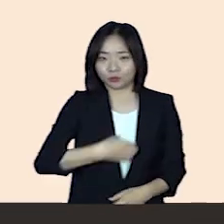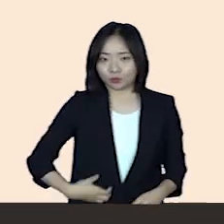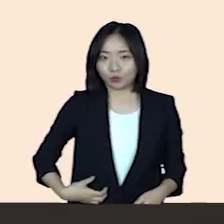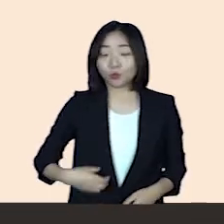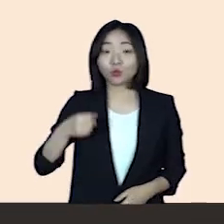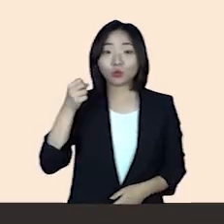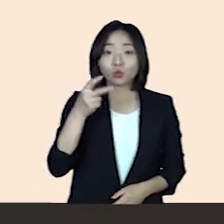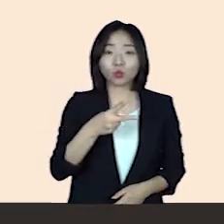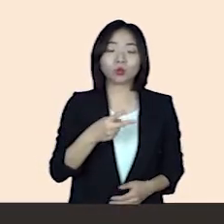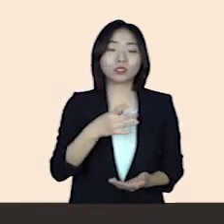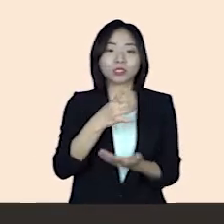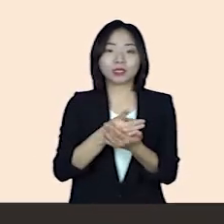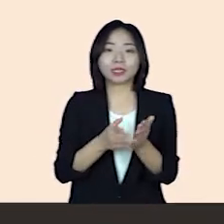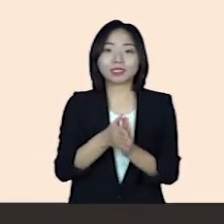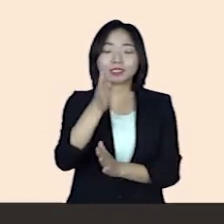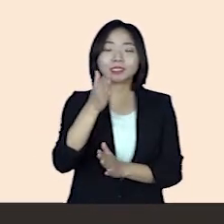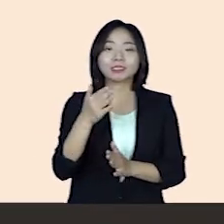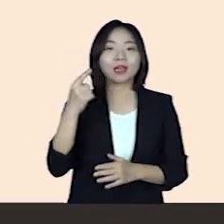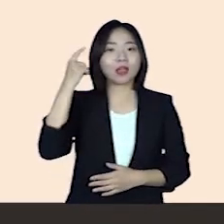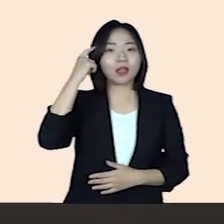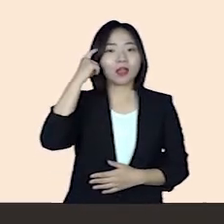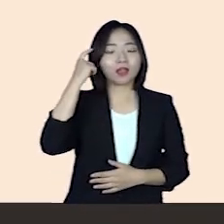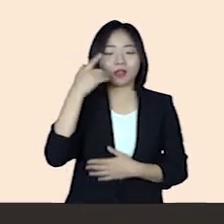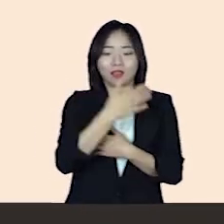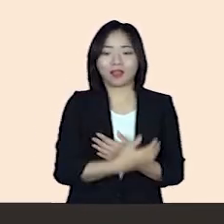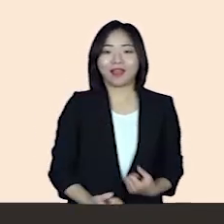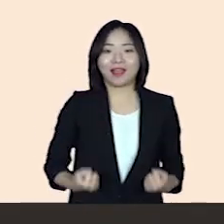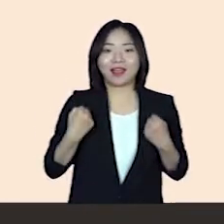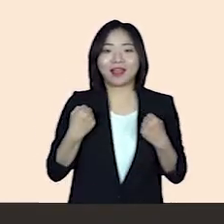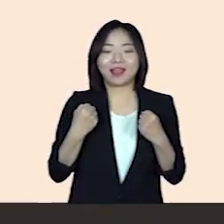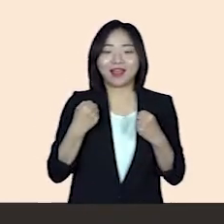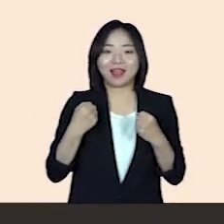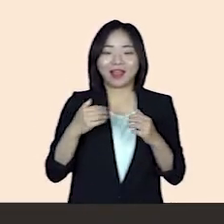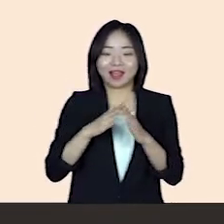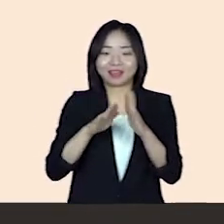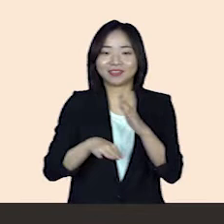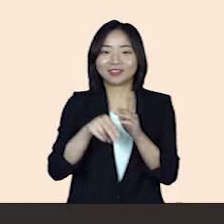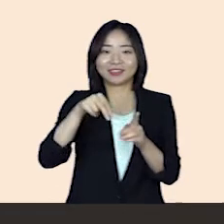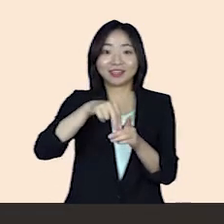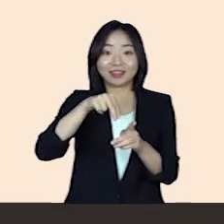행정복지센터 또는 천안시 건강가정지원센터로 문의하시기 바랍니다.